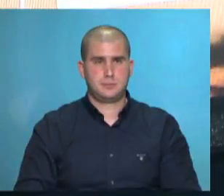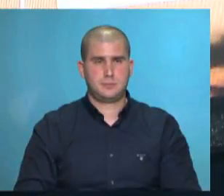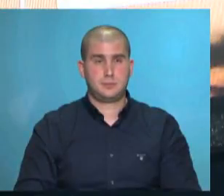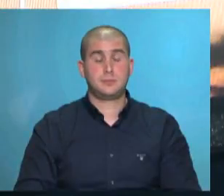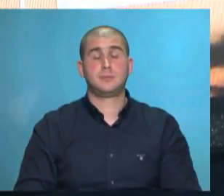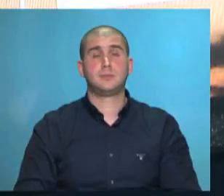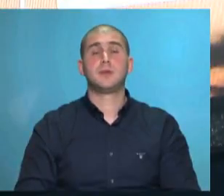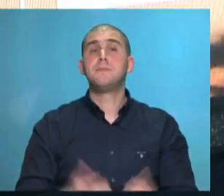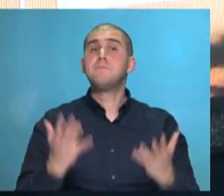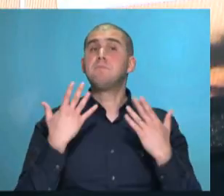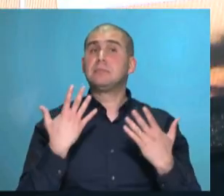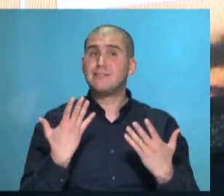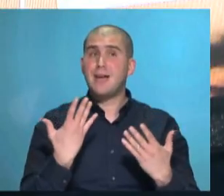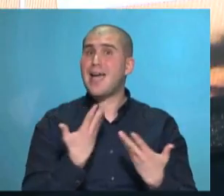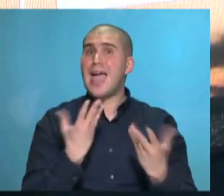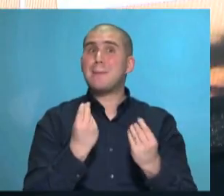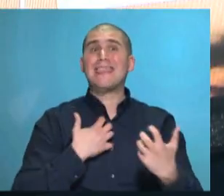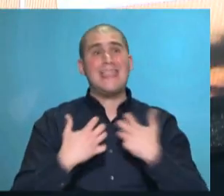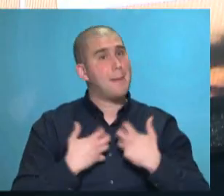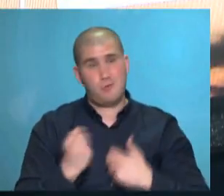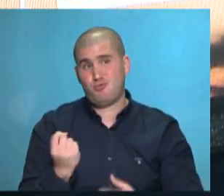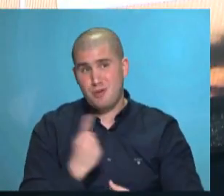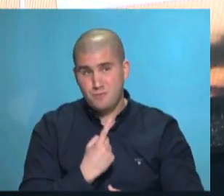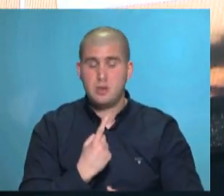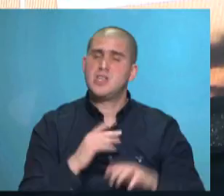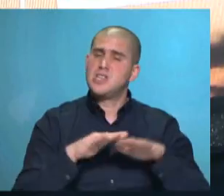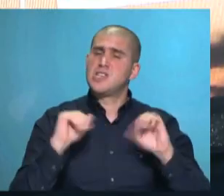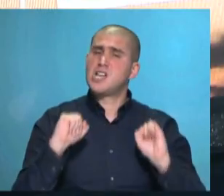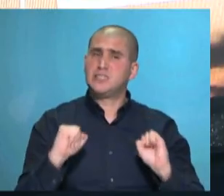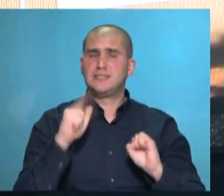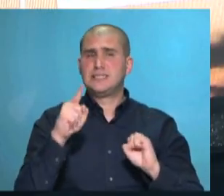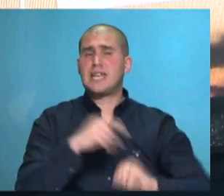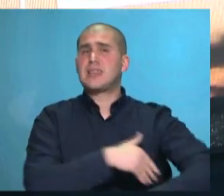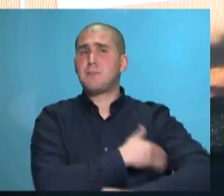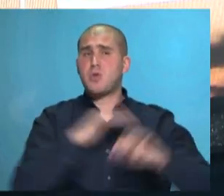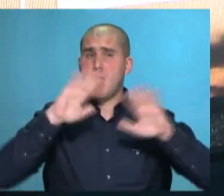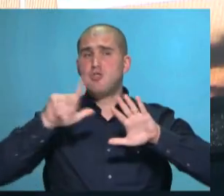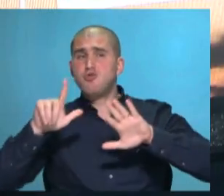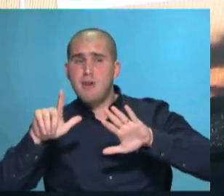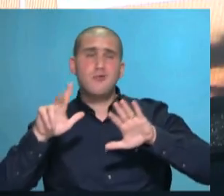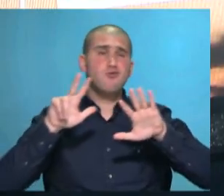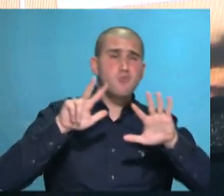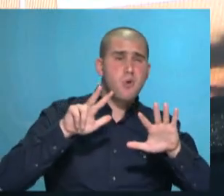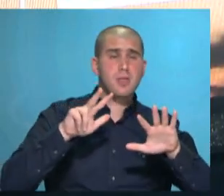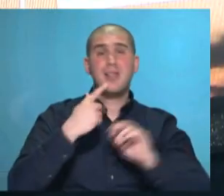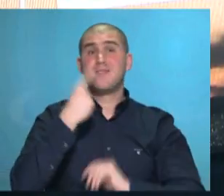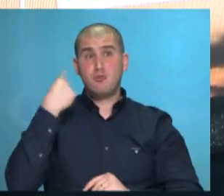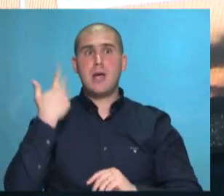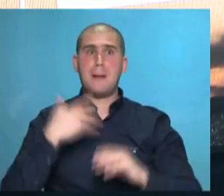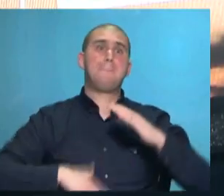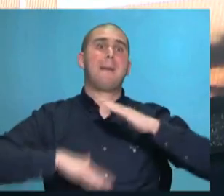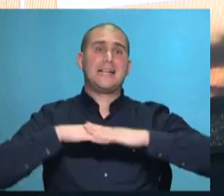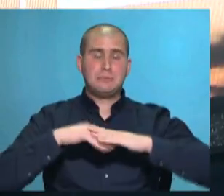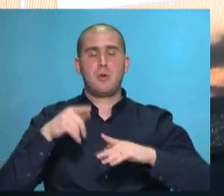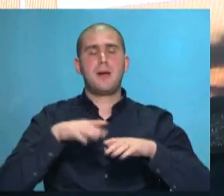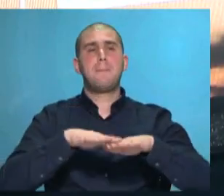אז במזג האוויר אין לנו הרבה דרמות השבוע, די יציב. אלה הטמפרטורות הלילה, 7 עד 8 מעלות. על לפני שבוע זה היה המקסימום לאורך מישור